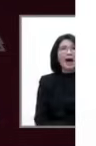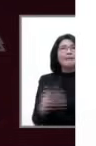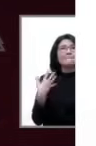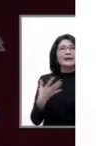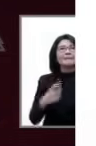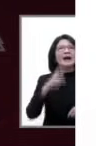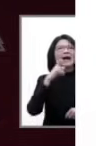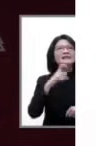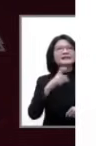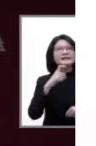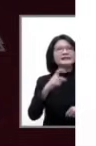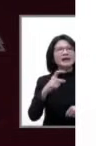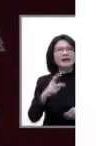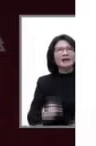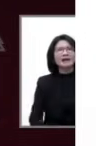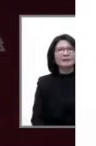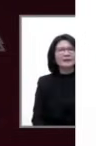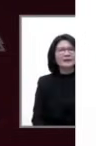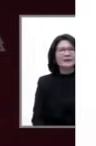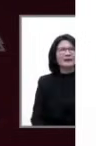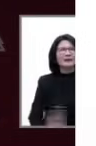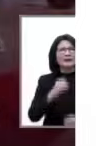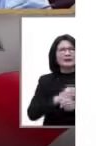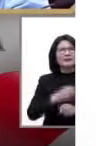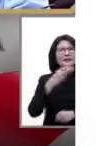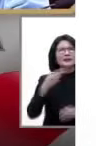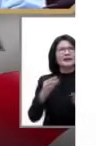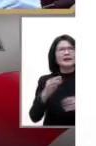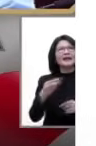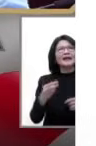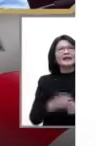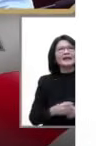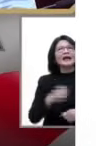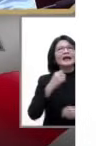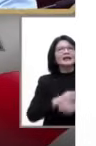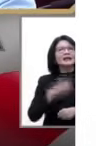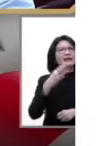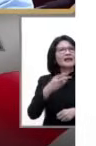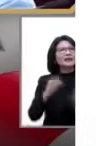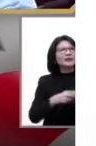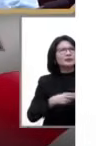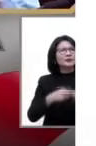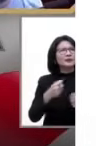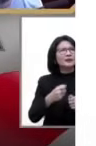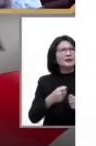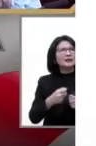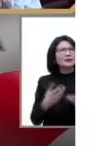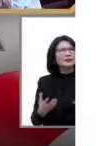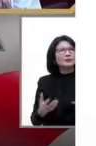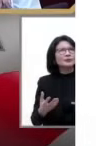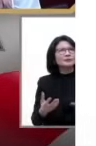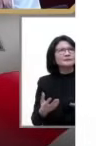nonton debat banyak teman-teman zilenial dan eh milenials Ya gampang kok Googling aja Apa itu e Green